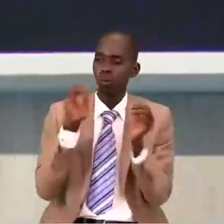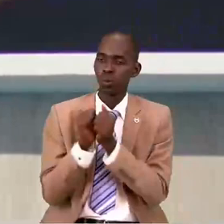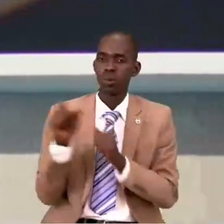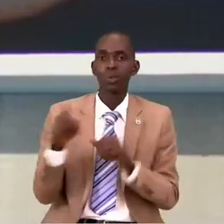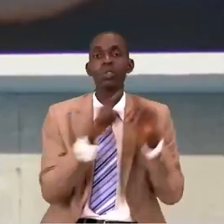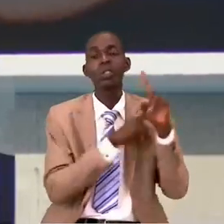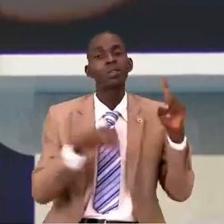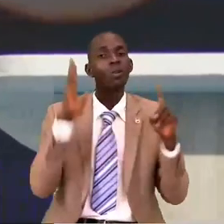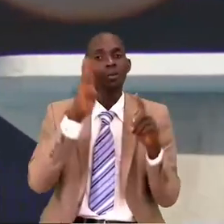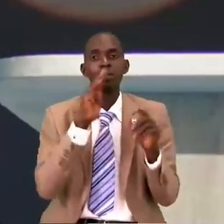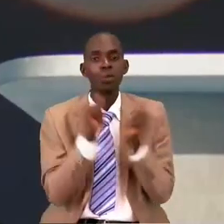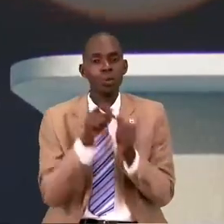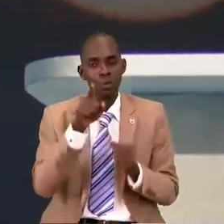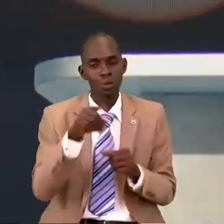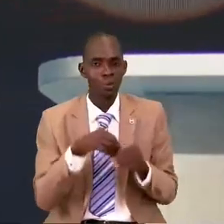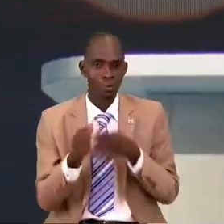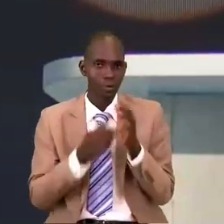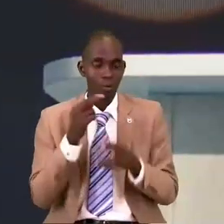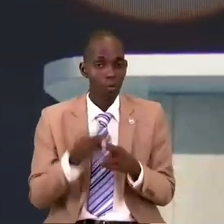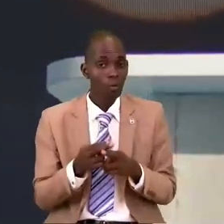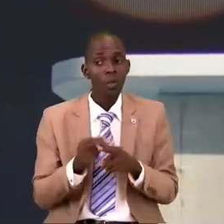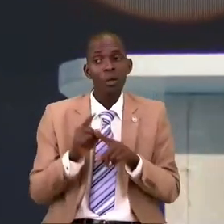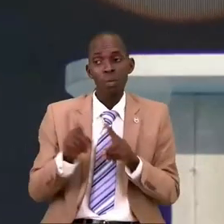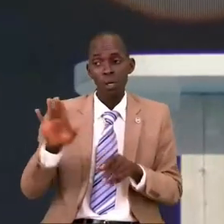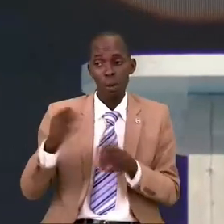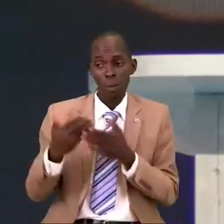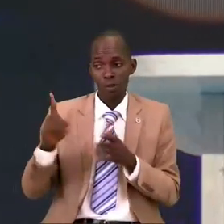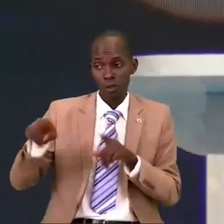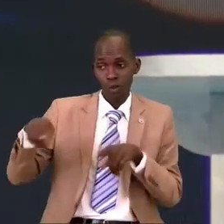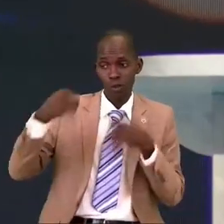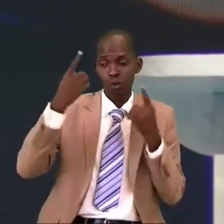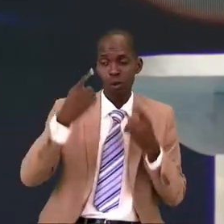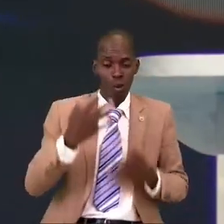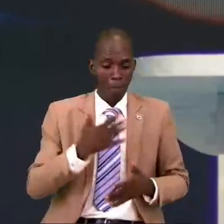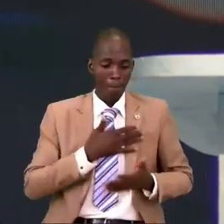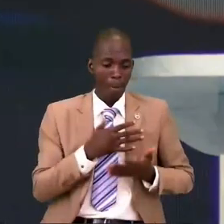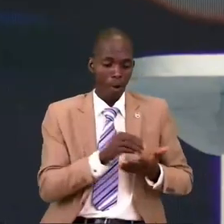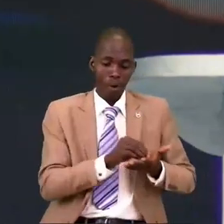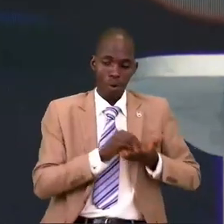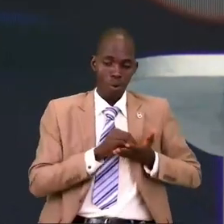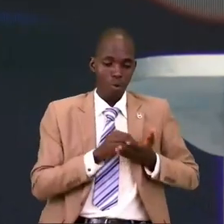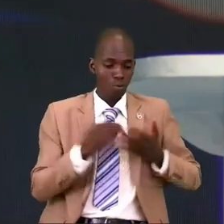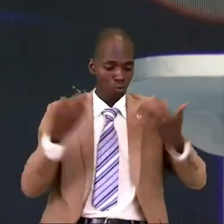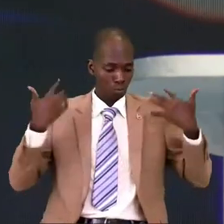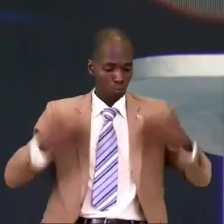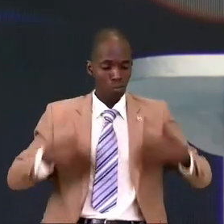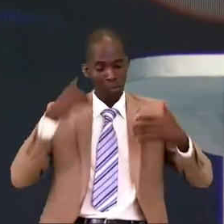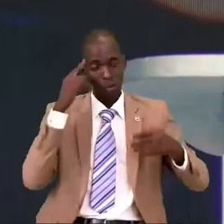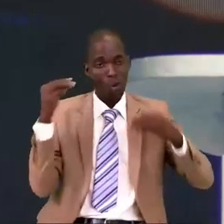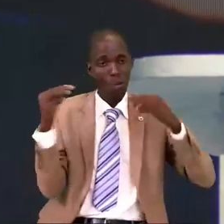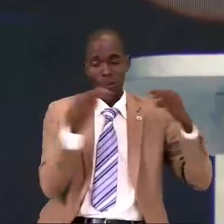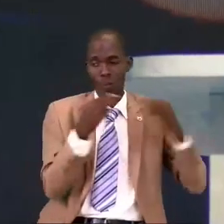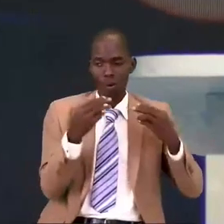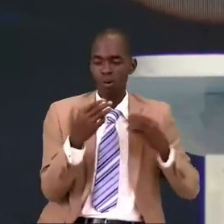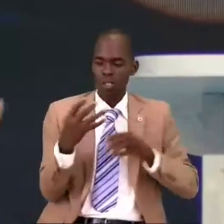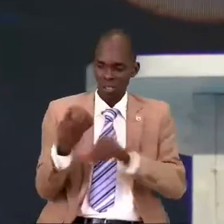armure. Roi David et roi Saül, l'armure que toi tu n'as pas pu porter, et qui ne t'a même pas donné la